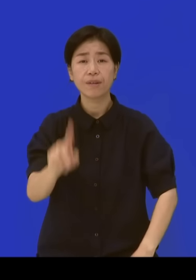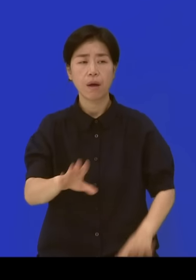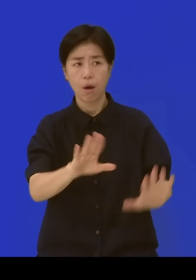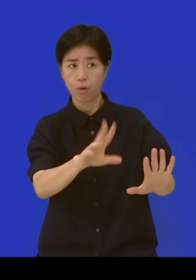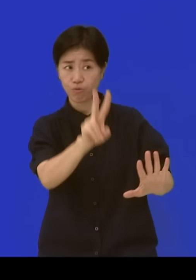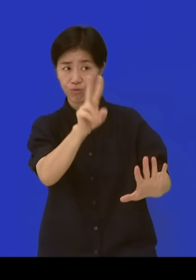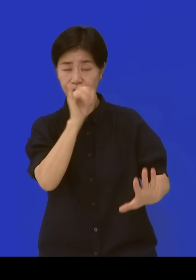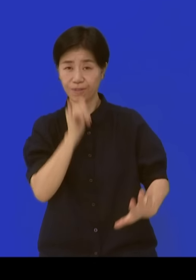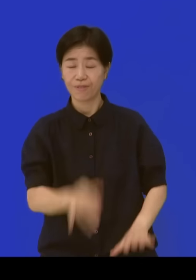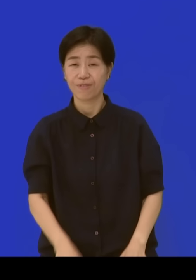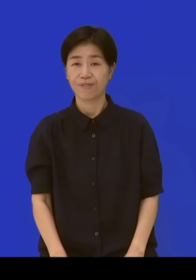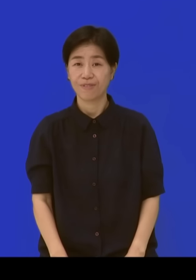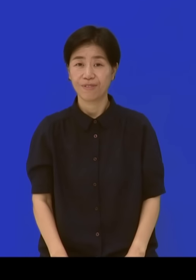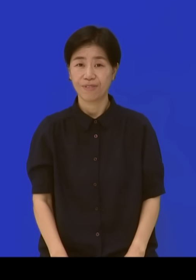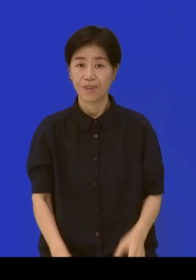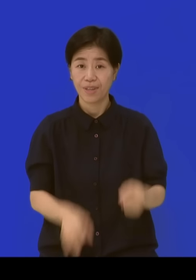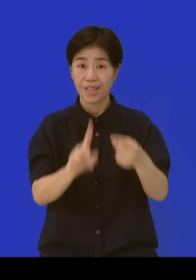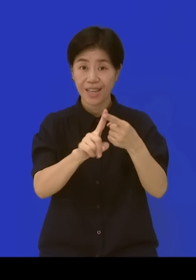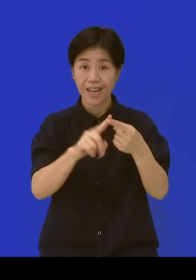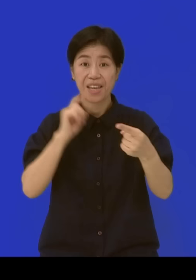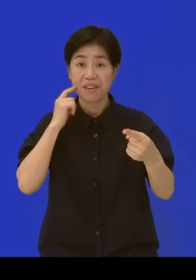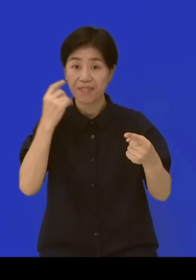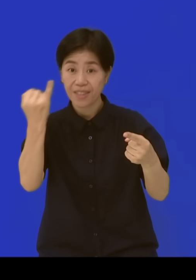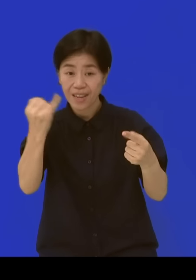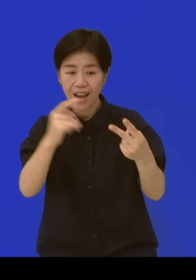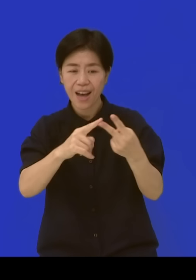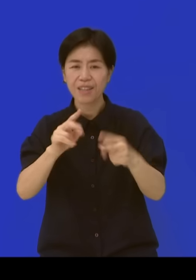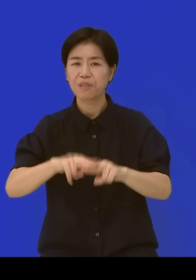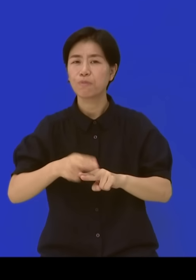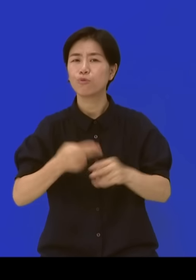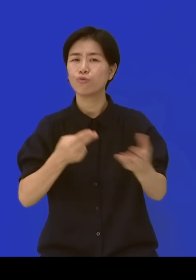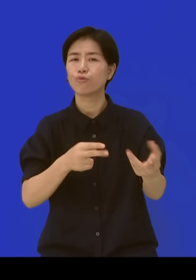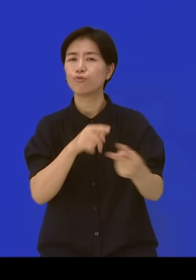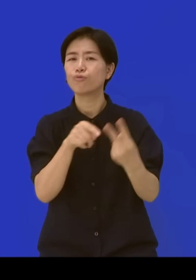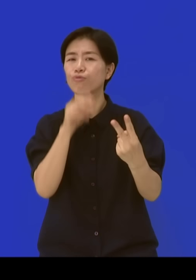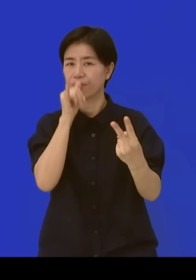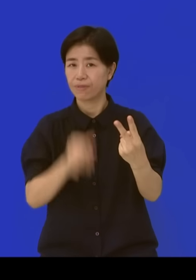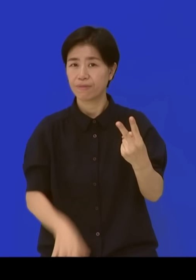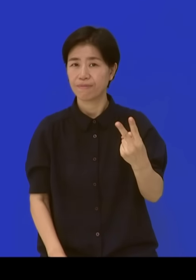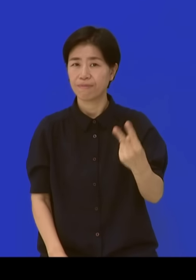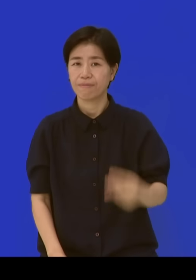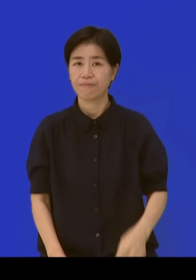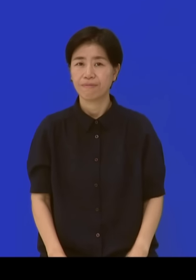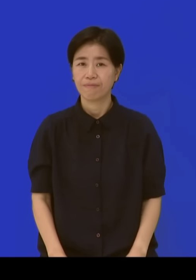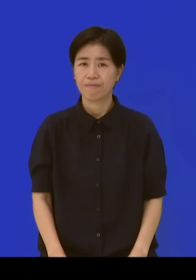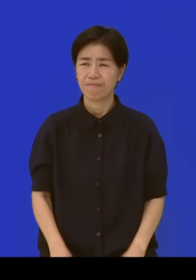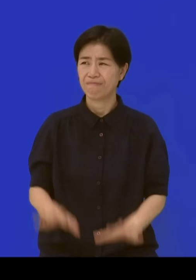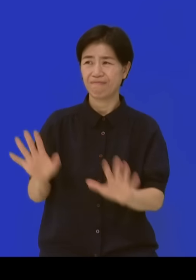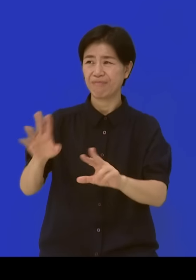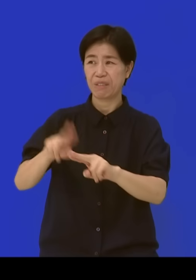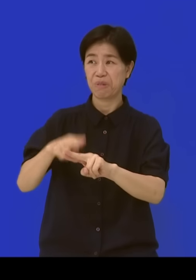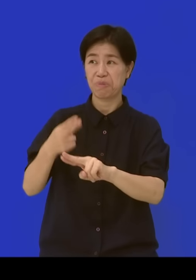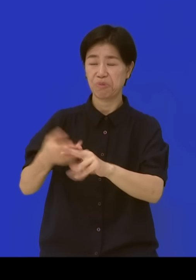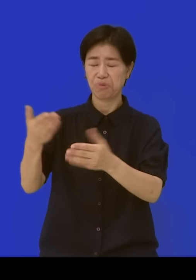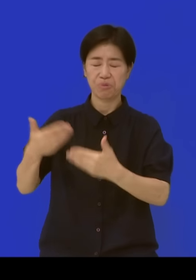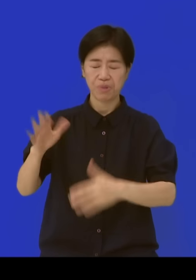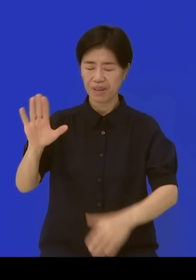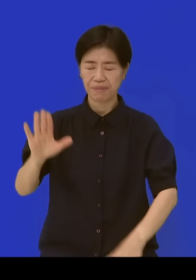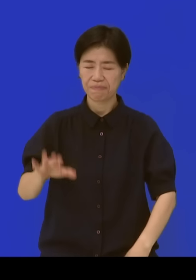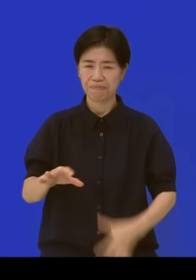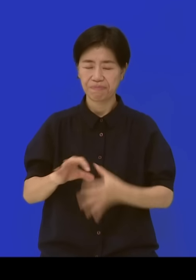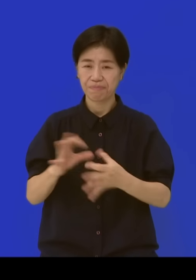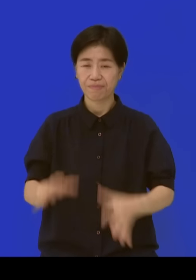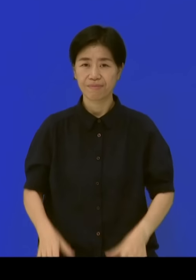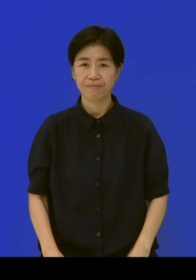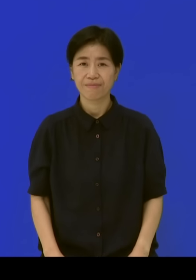있어요. 뭐요? 여자 아니면 뭐 주는 거. 선물 음식. 네. 어. 저는 음식은 그렇게 땡기지 않았던 음식 것 말고 뭐 같고요.